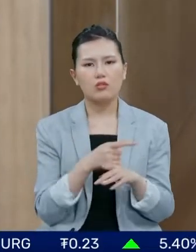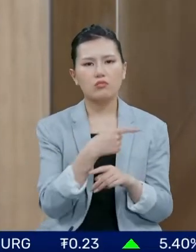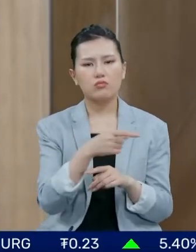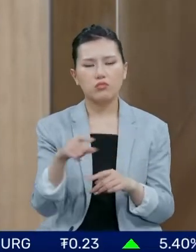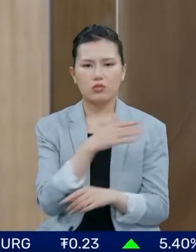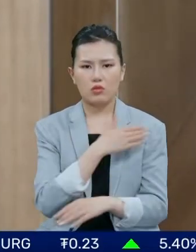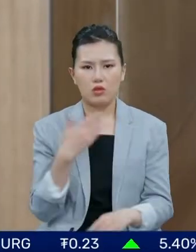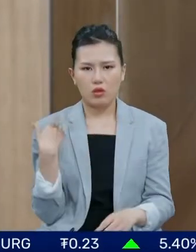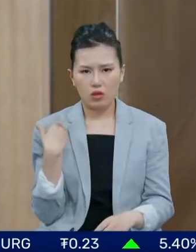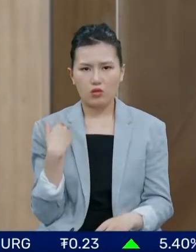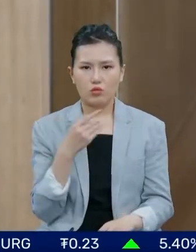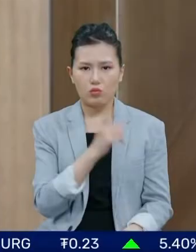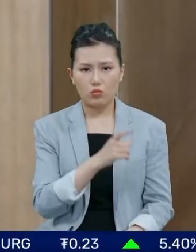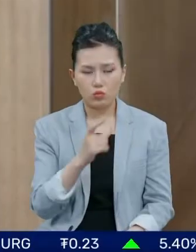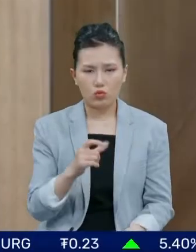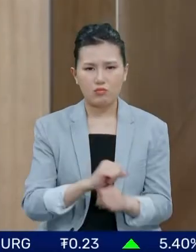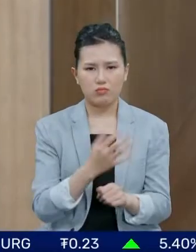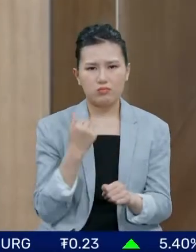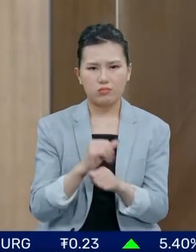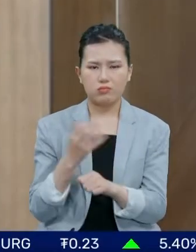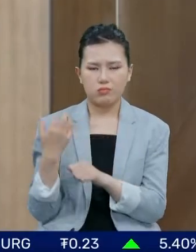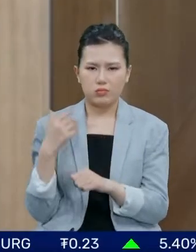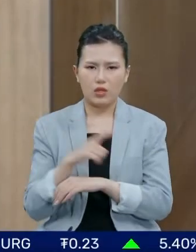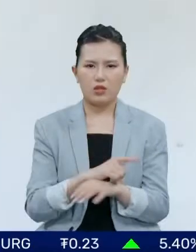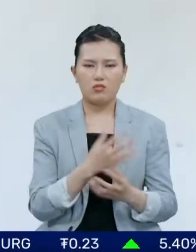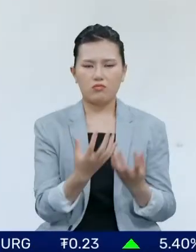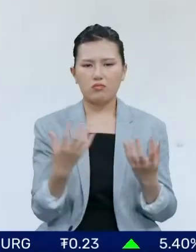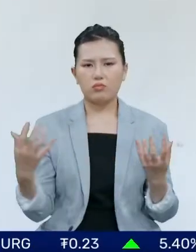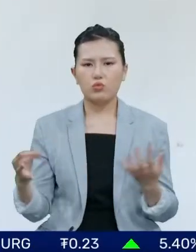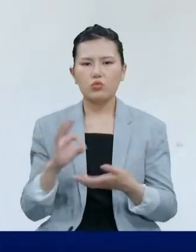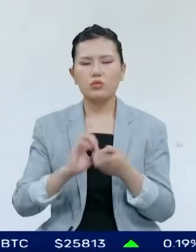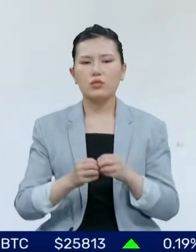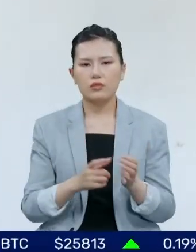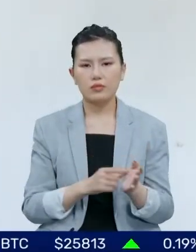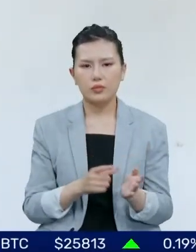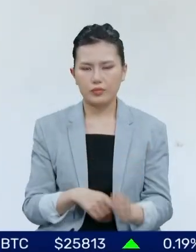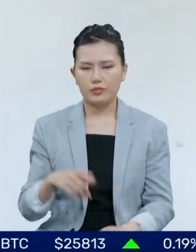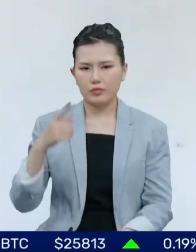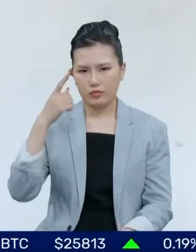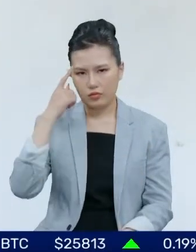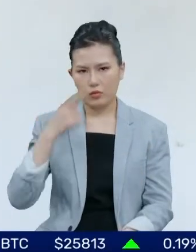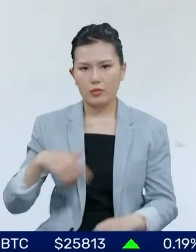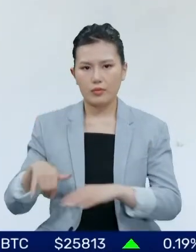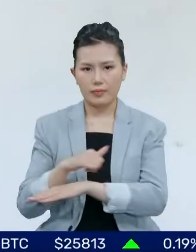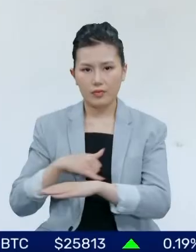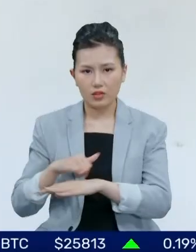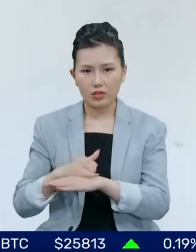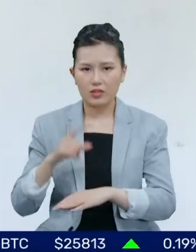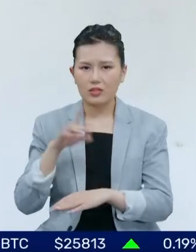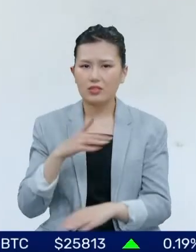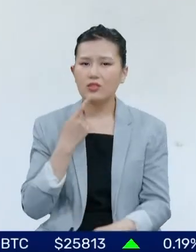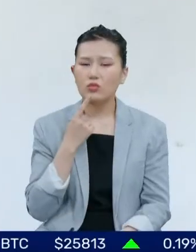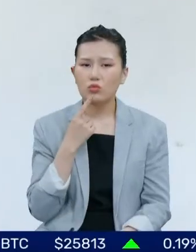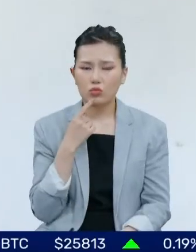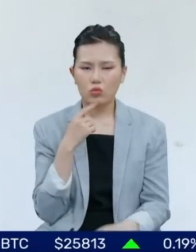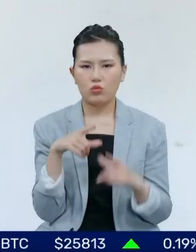илүү их одоо нутгшуулах энэ одоо чиглэлийн ажлуудыг бол хийж хэрэгжүүлж Монгол орнд гол эрсдэлтэй нөлөө нь бол маш хуурай шилт эрчимтэй явагдаж